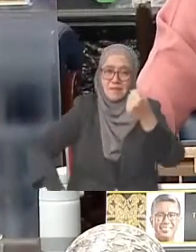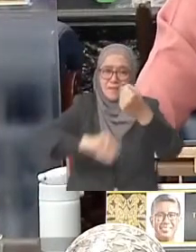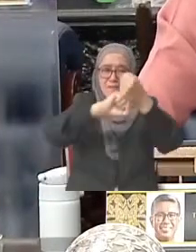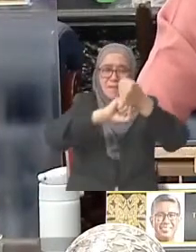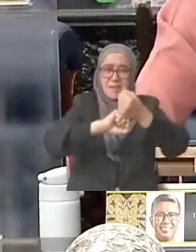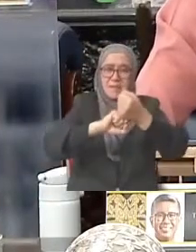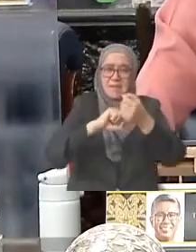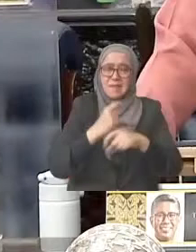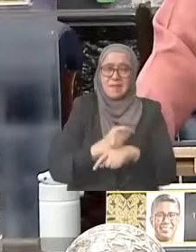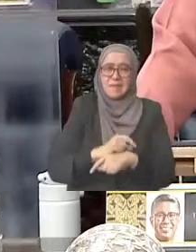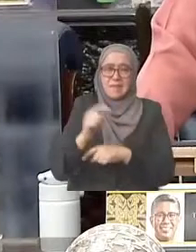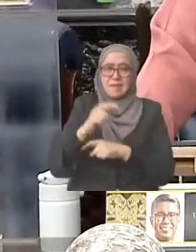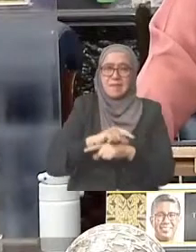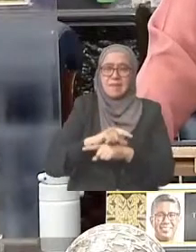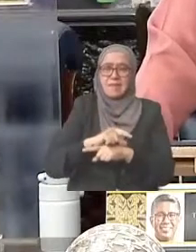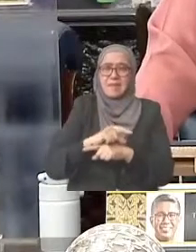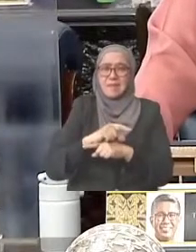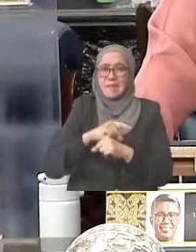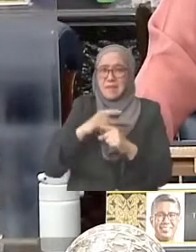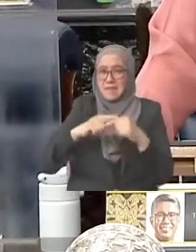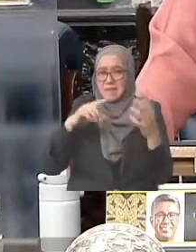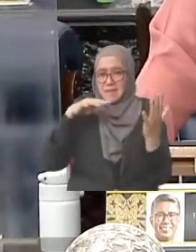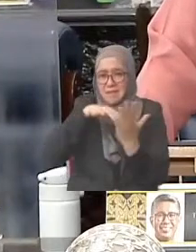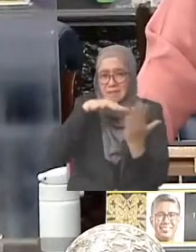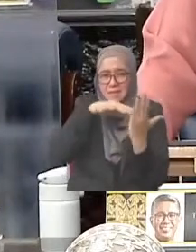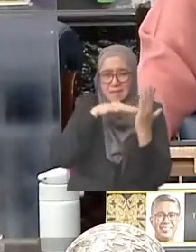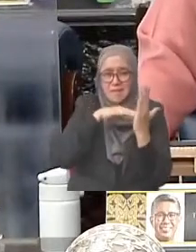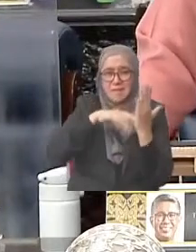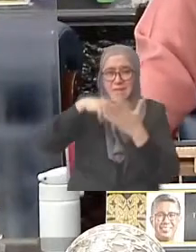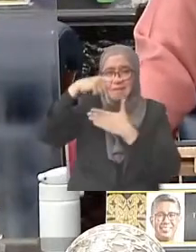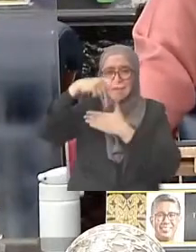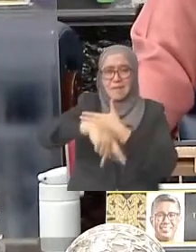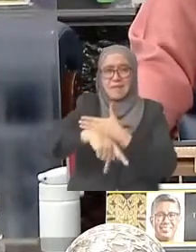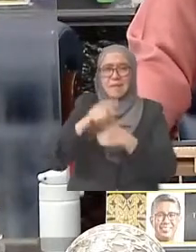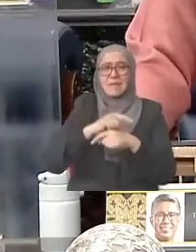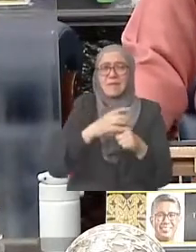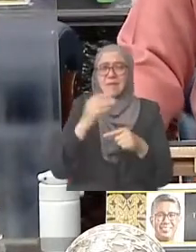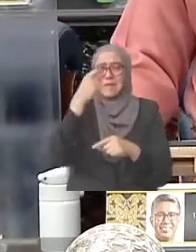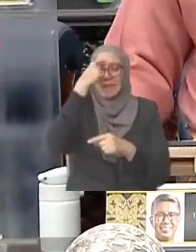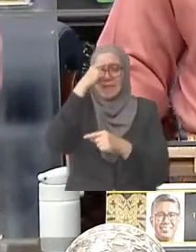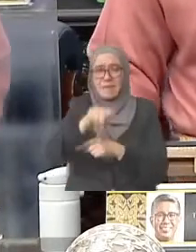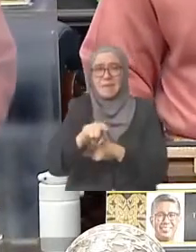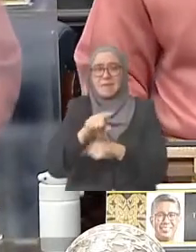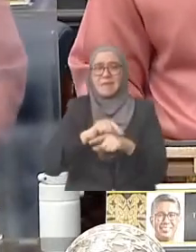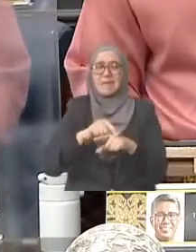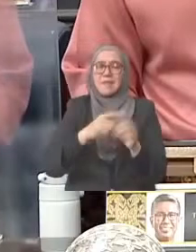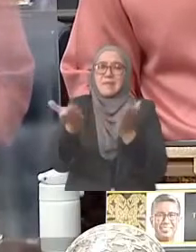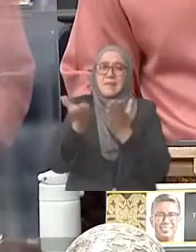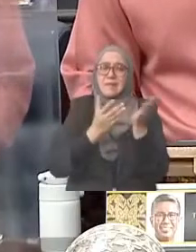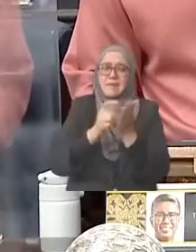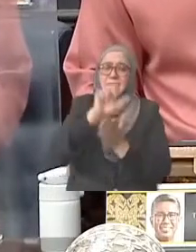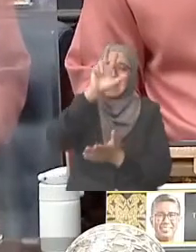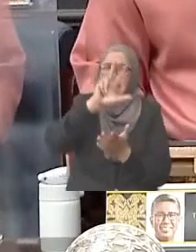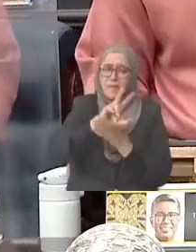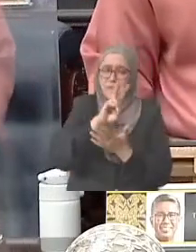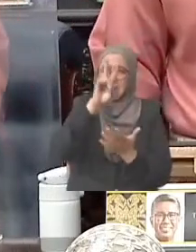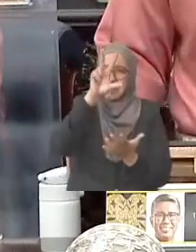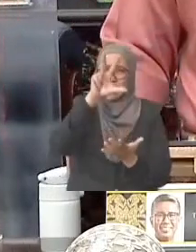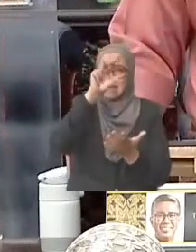dengan peruntukan 100000000 Ringgit untuk manfaat 3000 pegawai kontrak perubatan dan pergigian